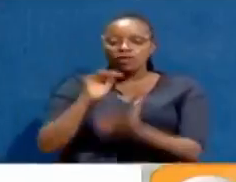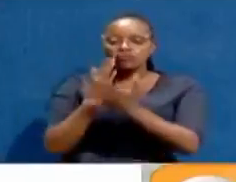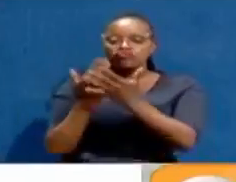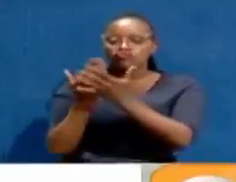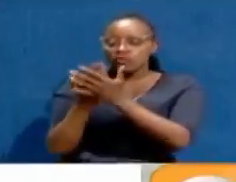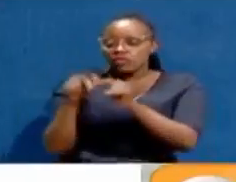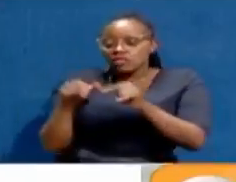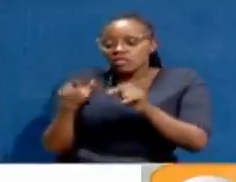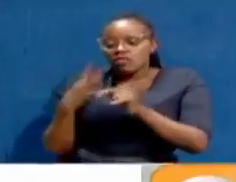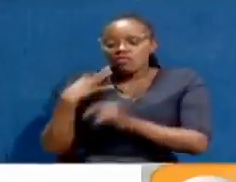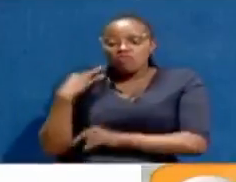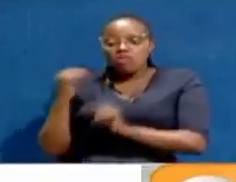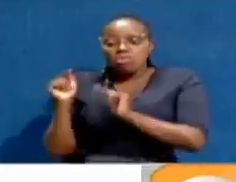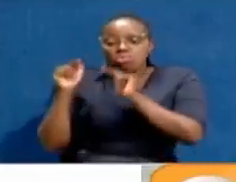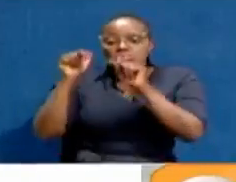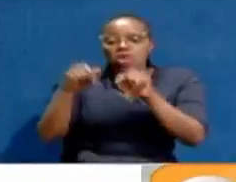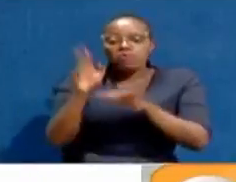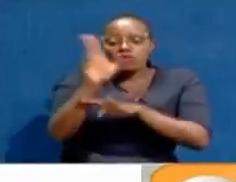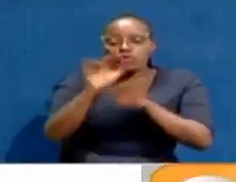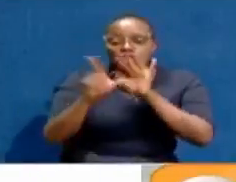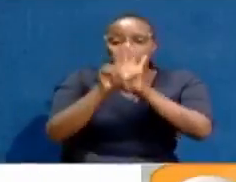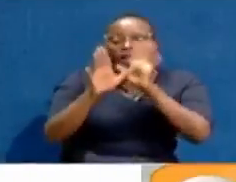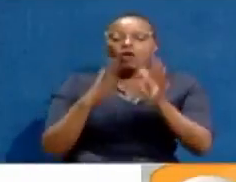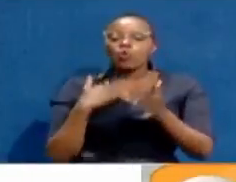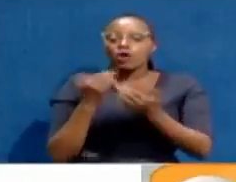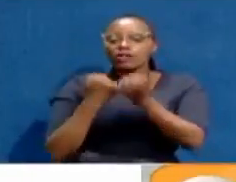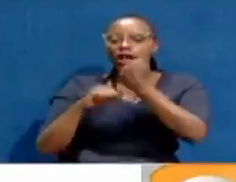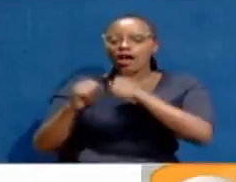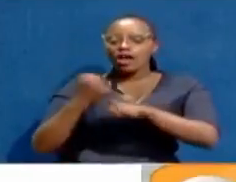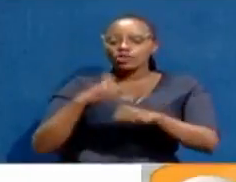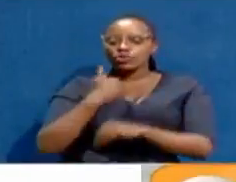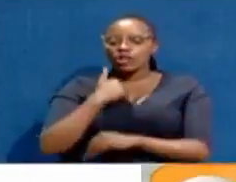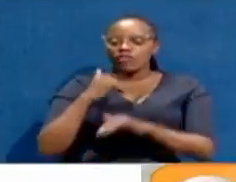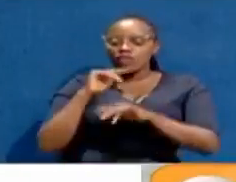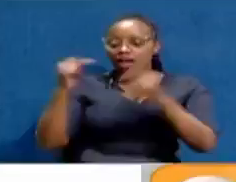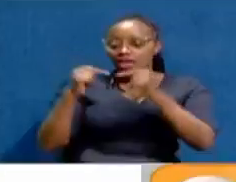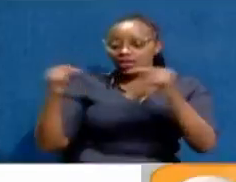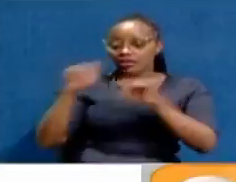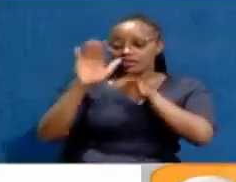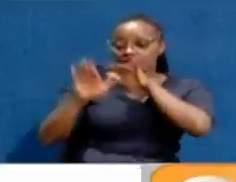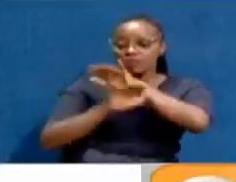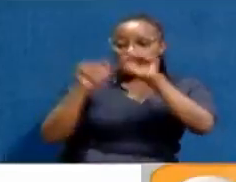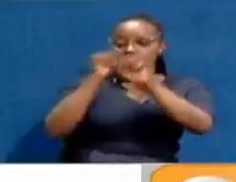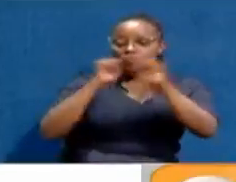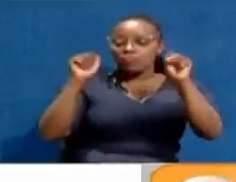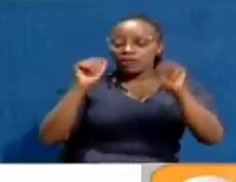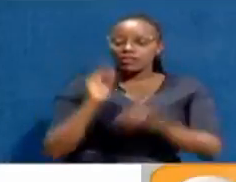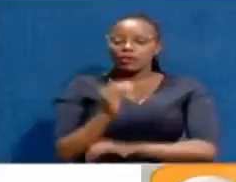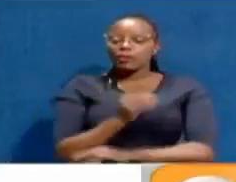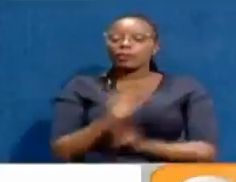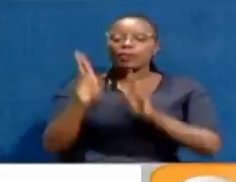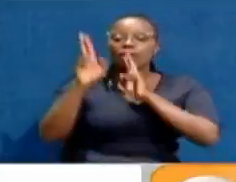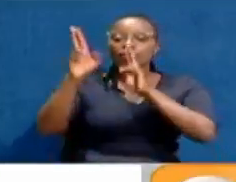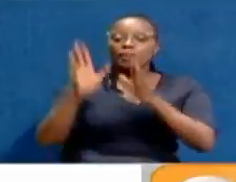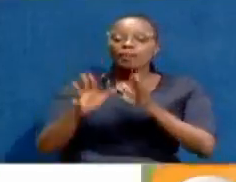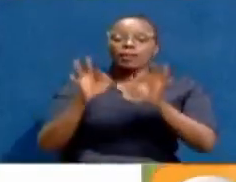aliyejiwasilisha kwa hiari kupitia mawakili wake ametaka hatua kuchukuliwa dhidi ya naibu wa rais. Katete Njoroge